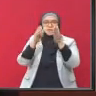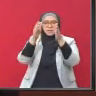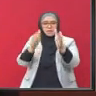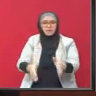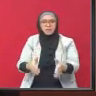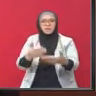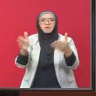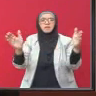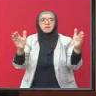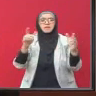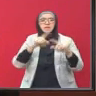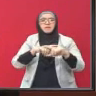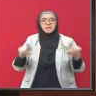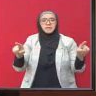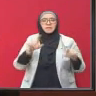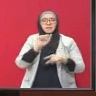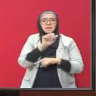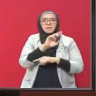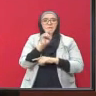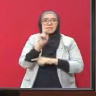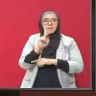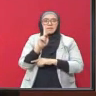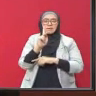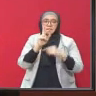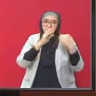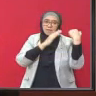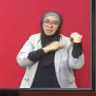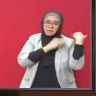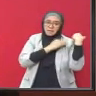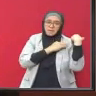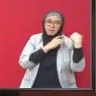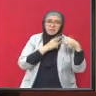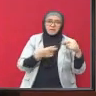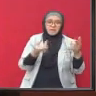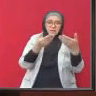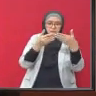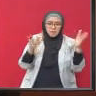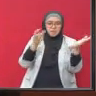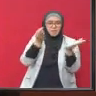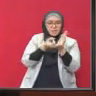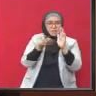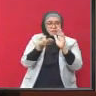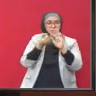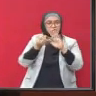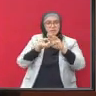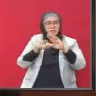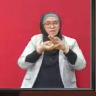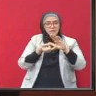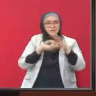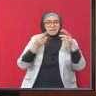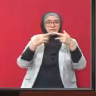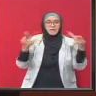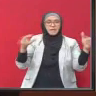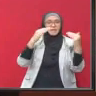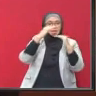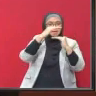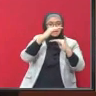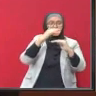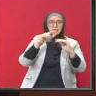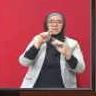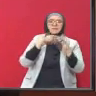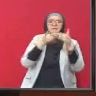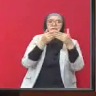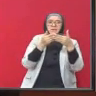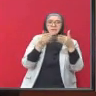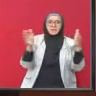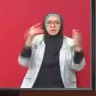akik hanya bertanggungjawab membuka file resmi yaitu archive awam maksudnya Yang bertaraf the jika bentuk